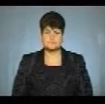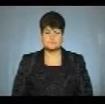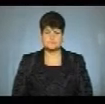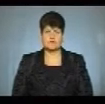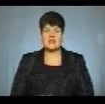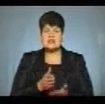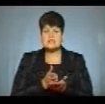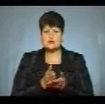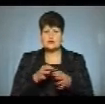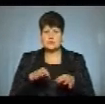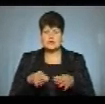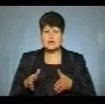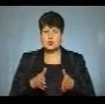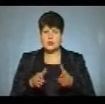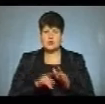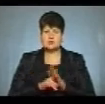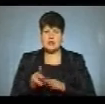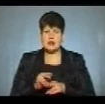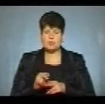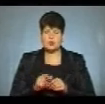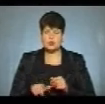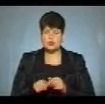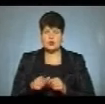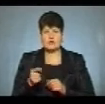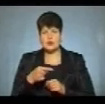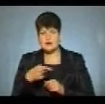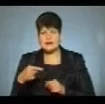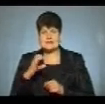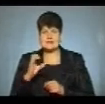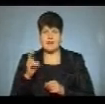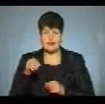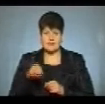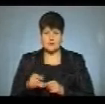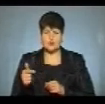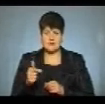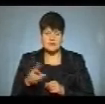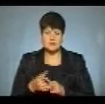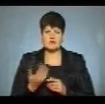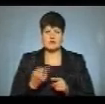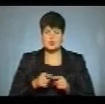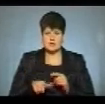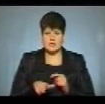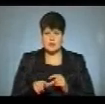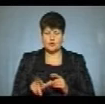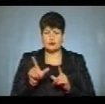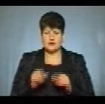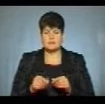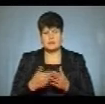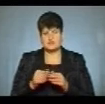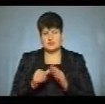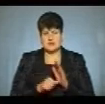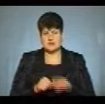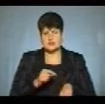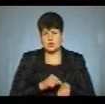Служба автомобільних доріг розпочала ремонт дороги Тернопільська-Ледгусятин. Бригада виїхала на цю ділянку близько 16-ї години, повідомила речниця